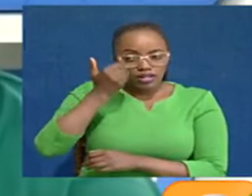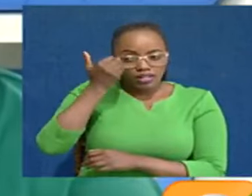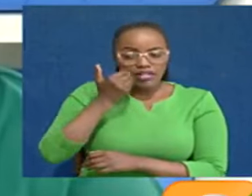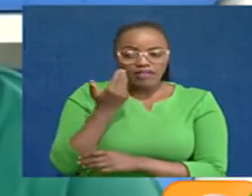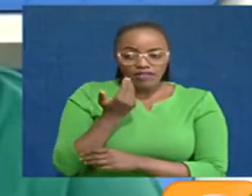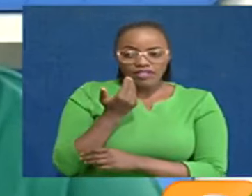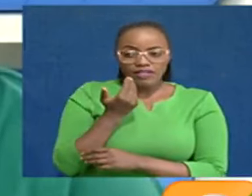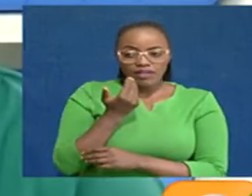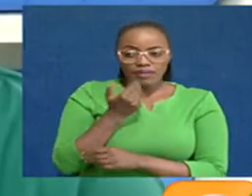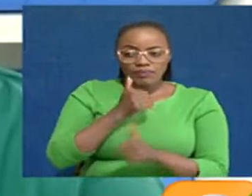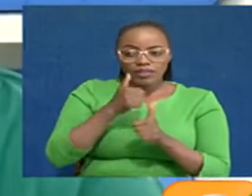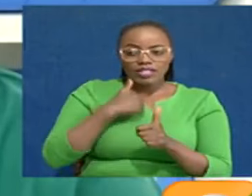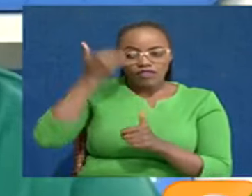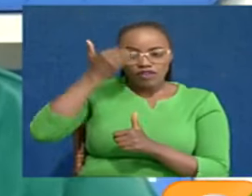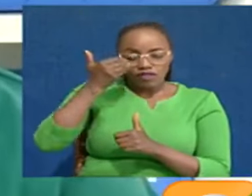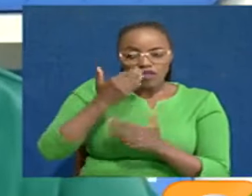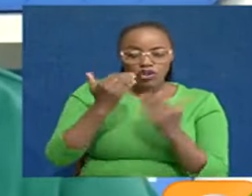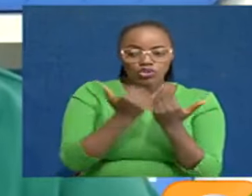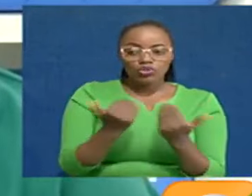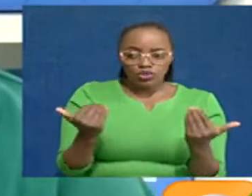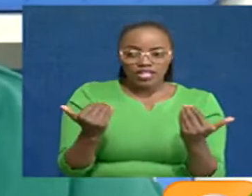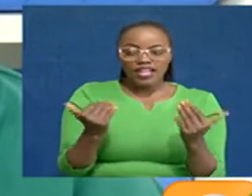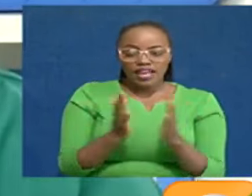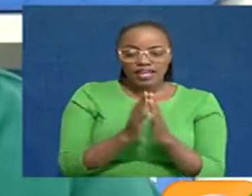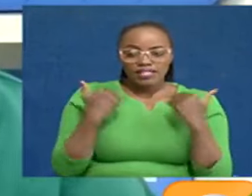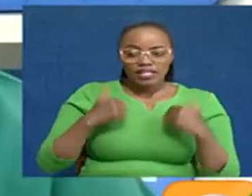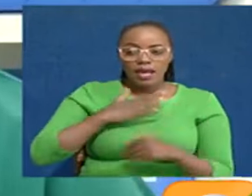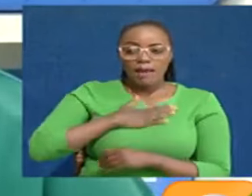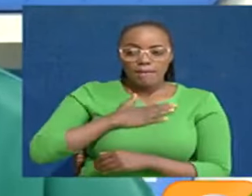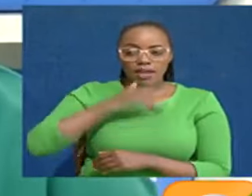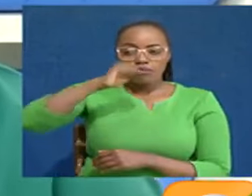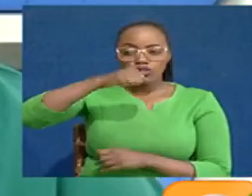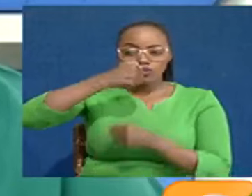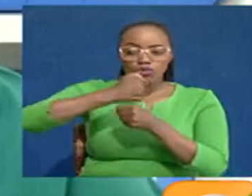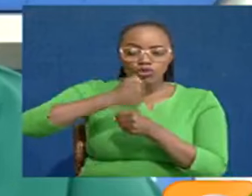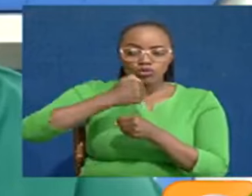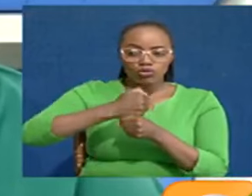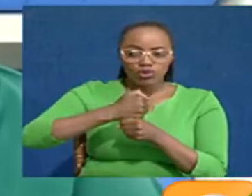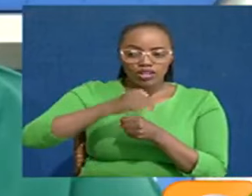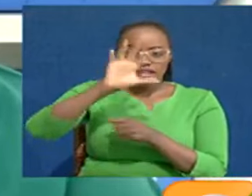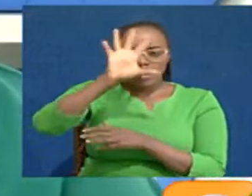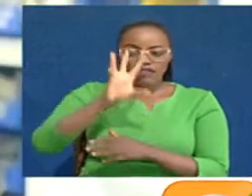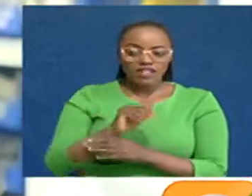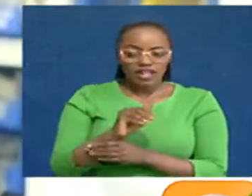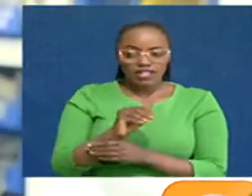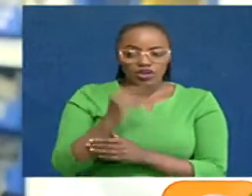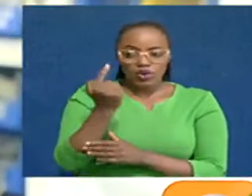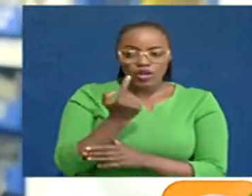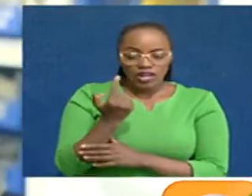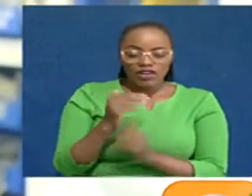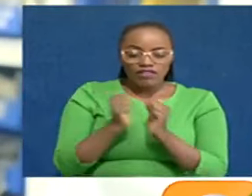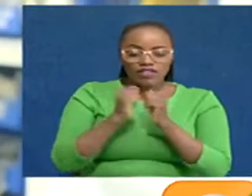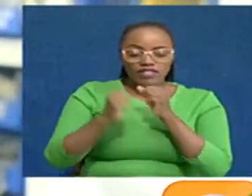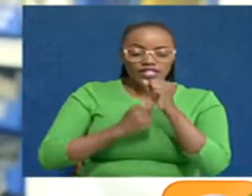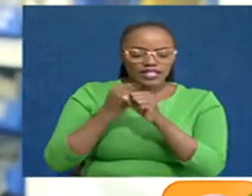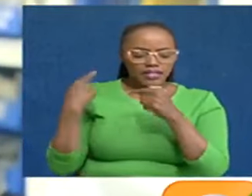Lens ambao ni operation ya watoto, na ni mimi ndio naweza fanya Afrika. Ni miaka